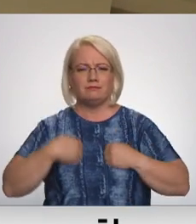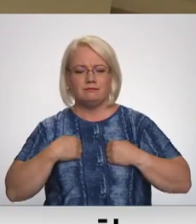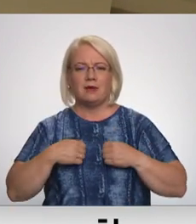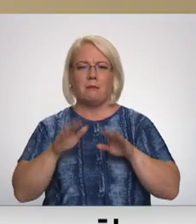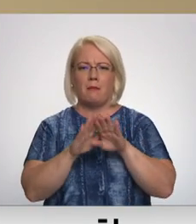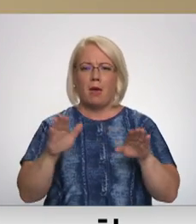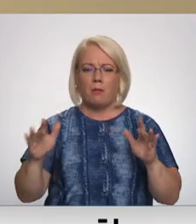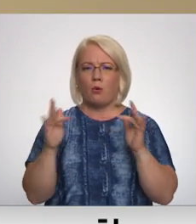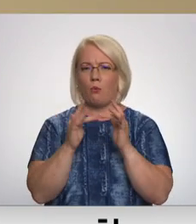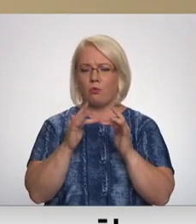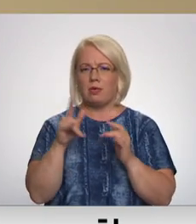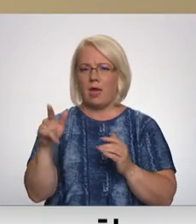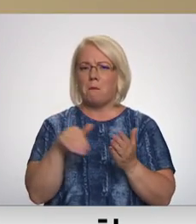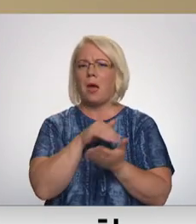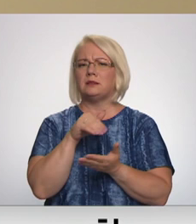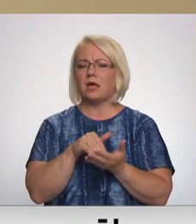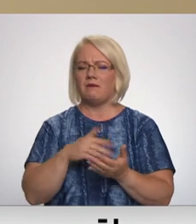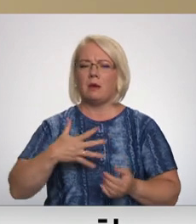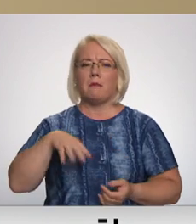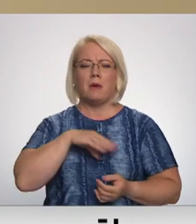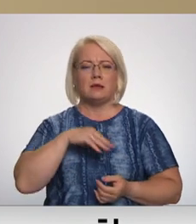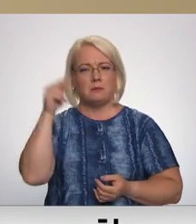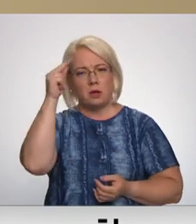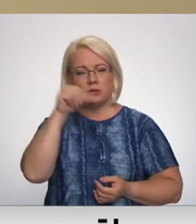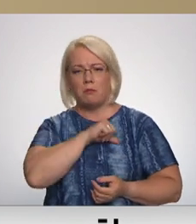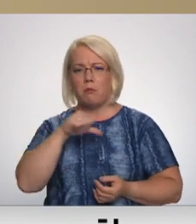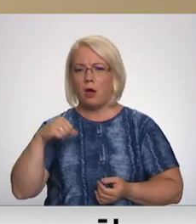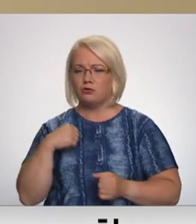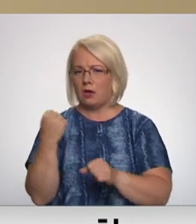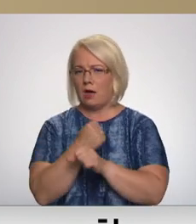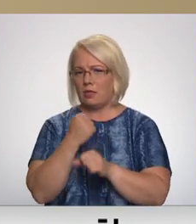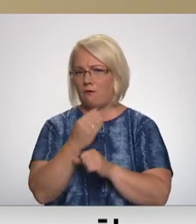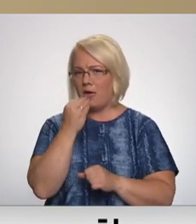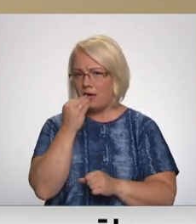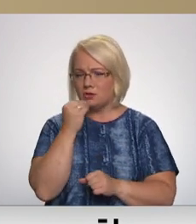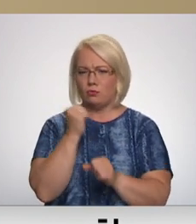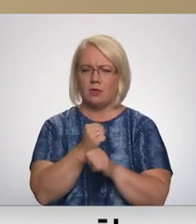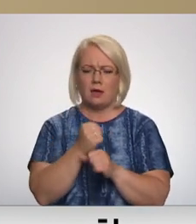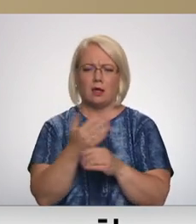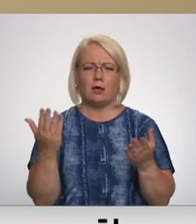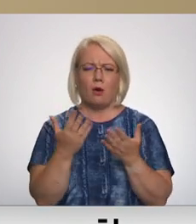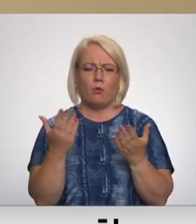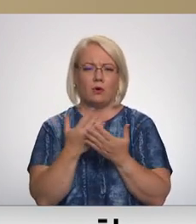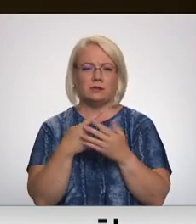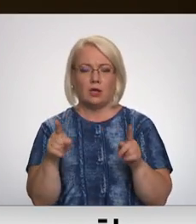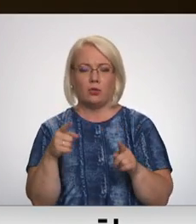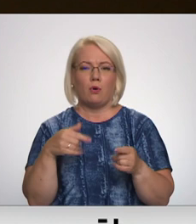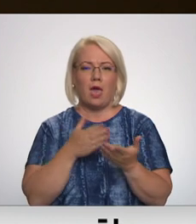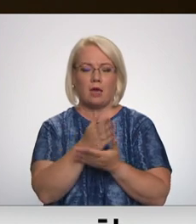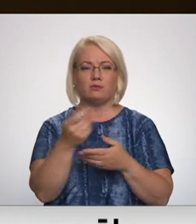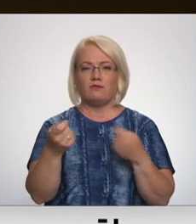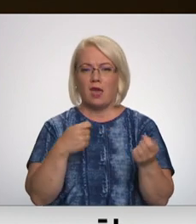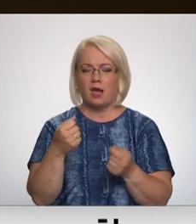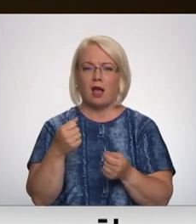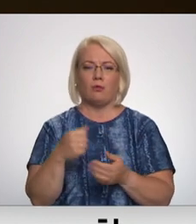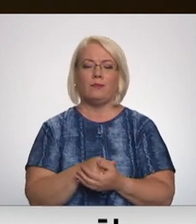gultu. Tā ir patstāvība. Mēs mācamies paši gatavot ēst un darīt daudz ko citu. Ejam uz veikalu un mums ir palīgi. Pērn